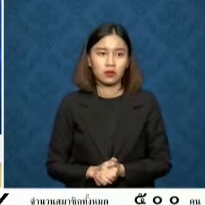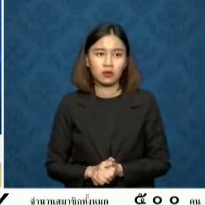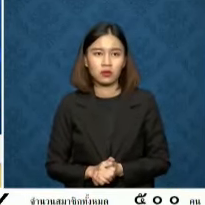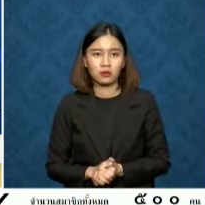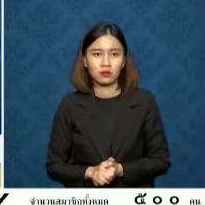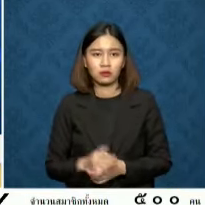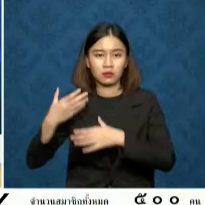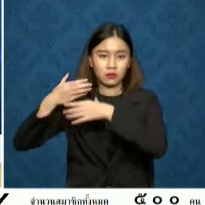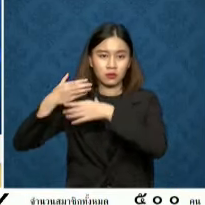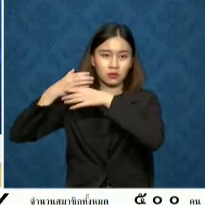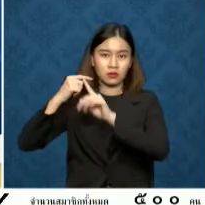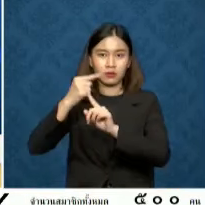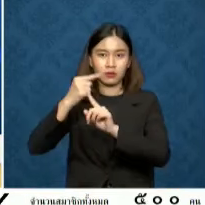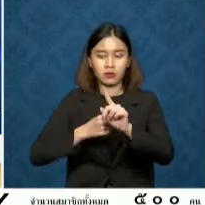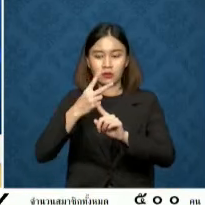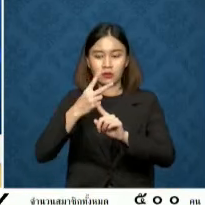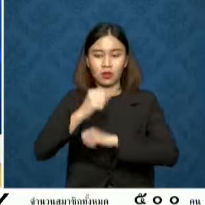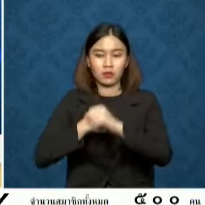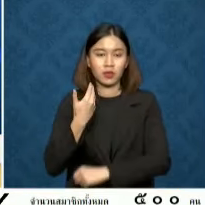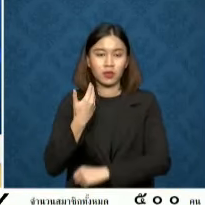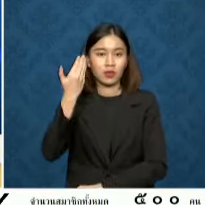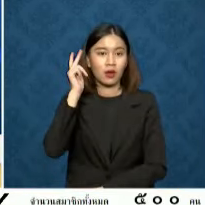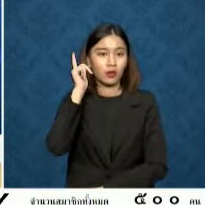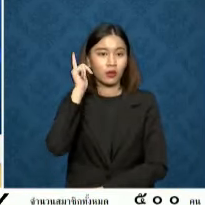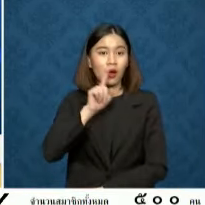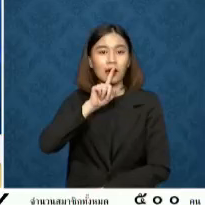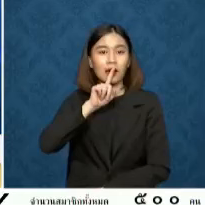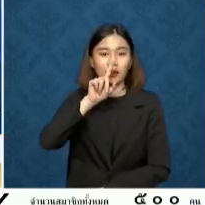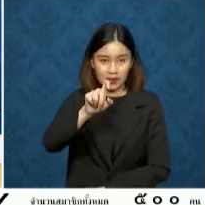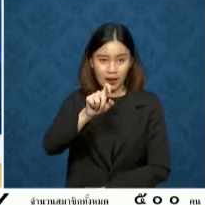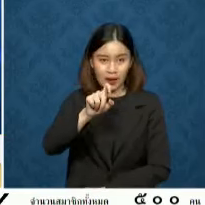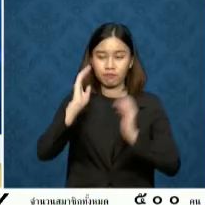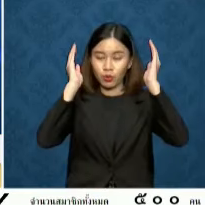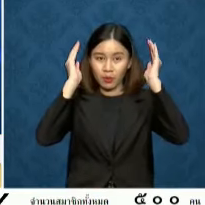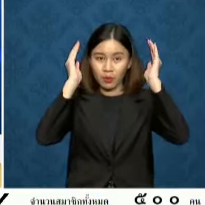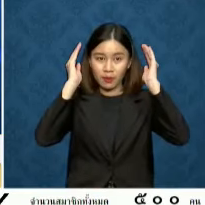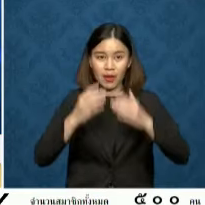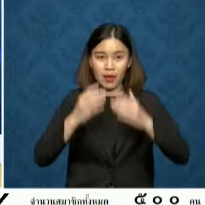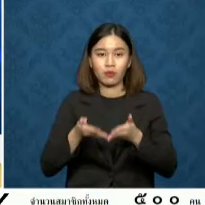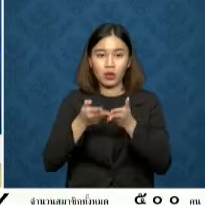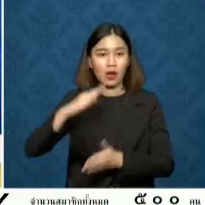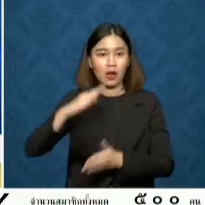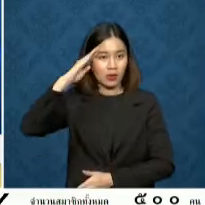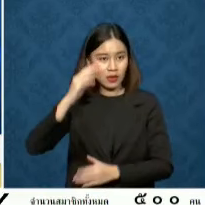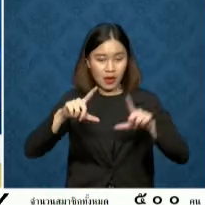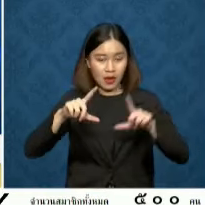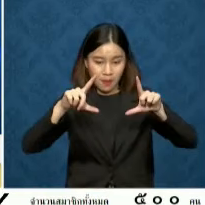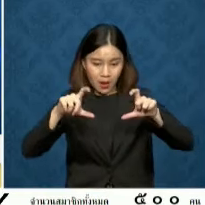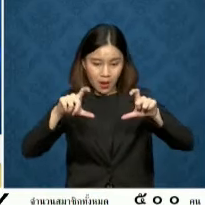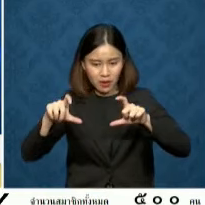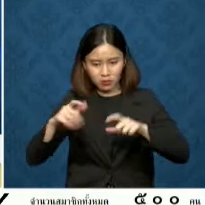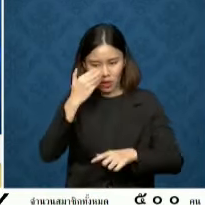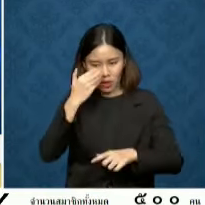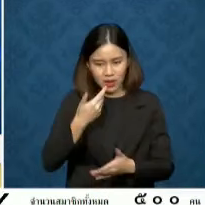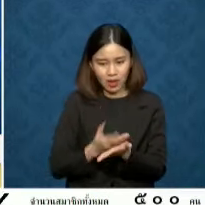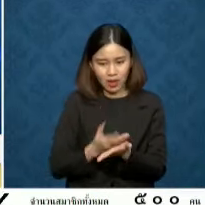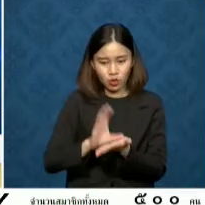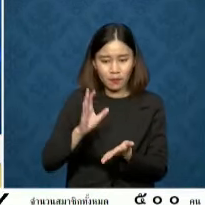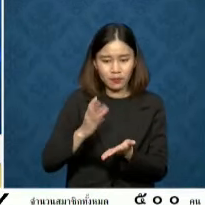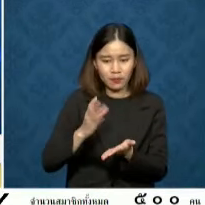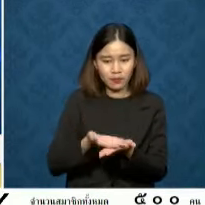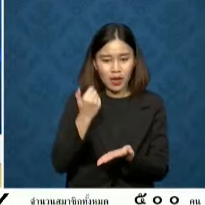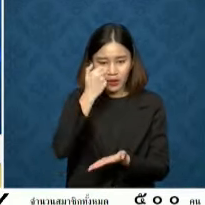ย้อนกลับไปกุมภาพันธ์ปีที่แล้วครับนักข่าวถามโฆษกกองทัพเรือครับว่าได้ภาพมาแล้วจะต้องกู้เงินให้เปลืองงบอีกเหรอท่านตอบว่า